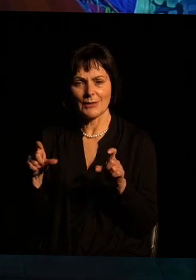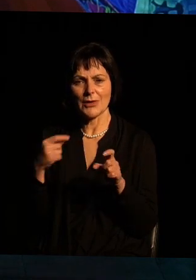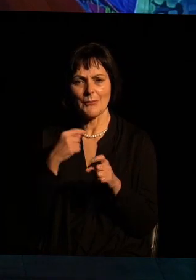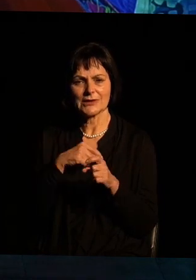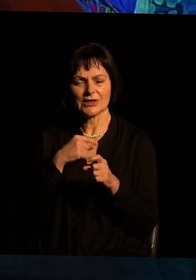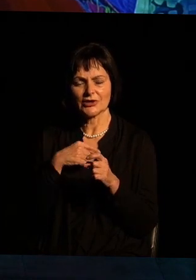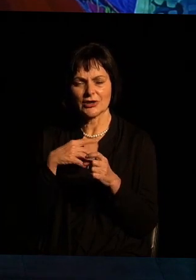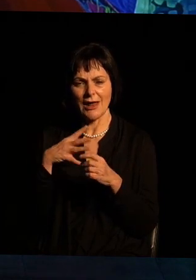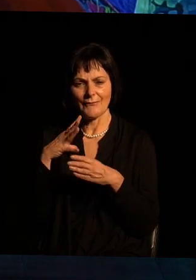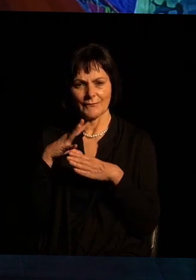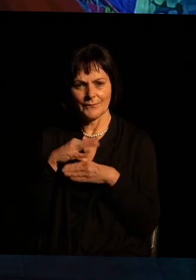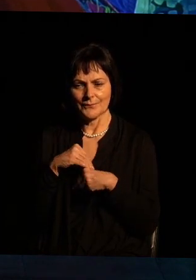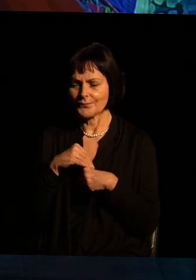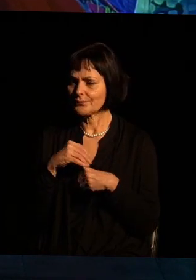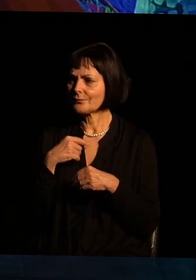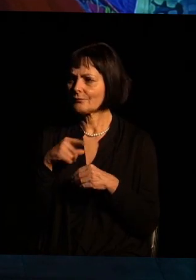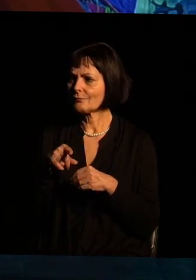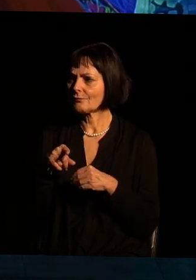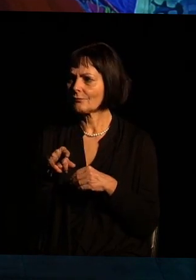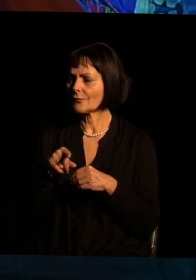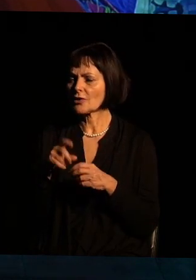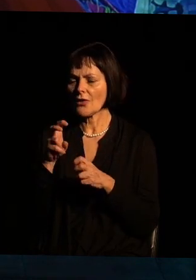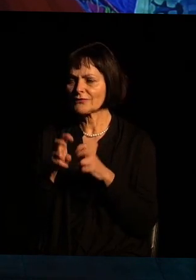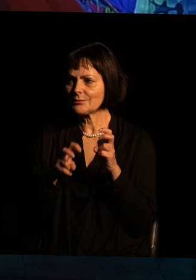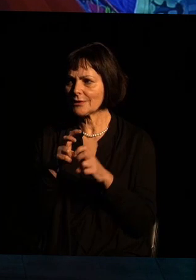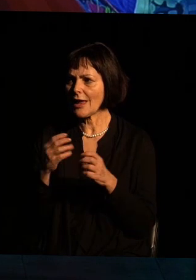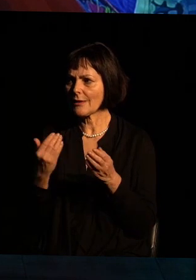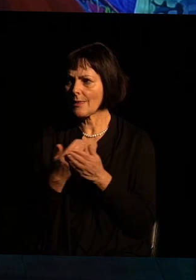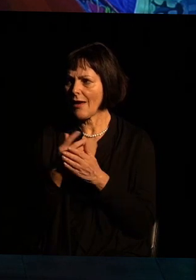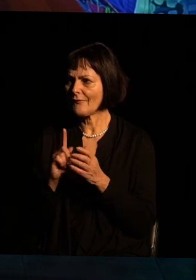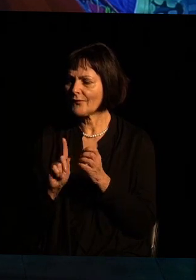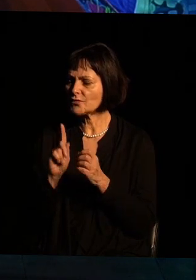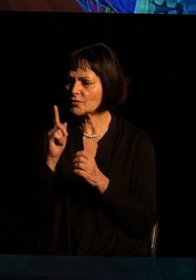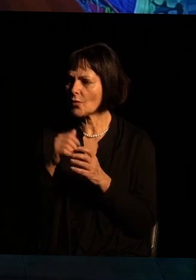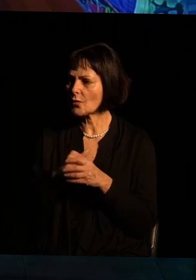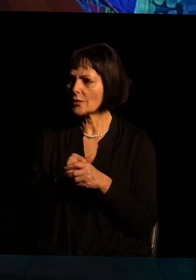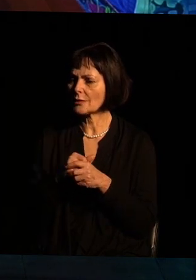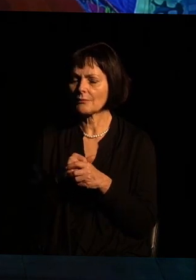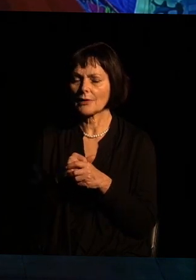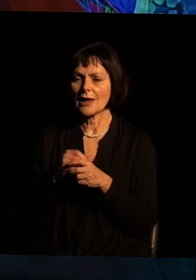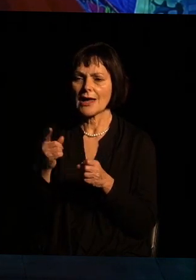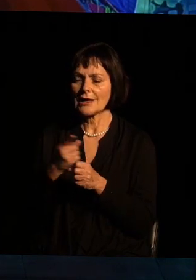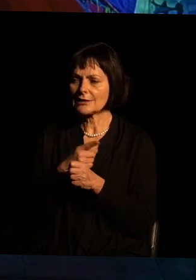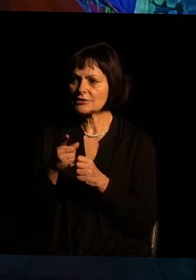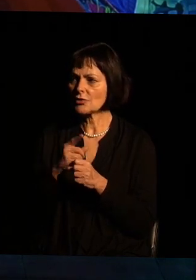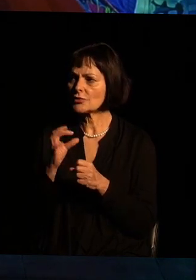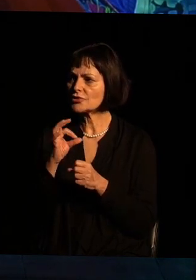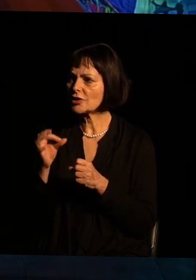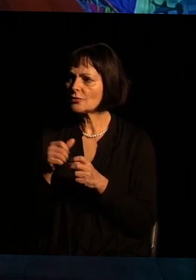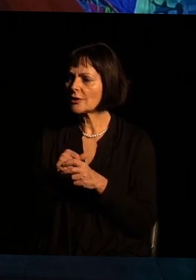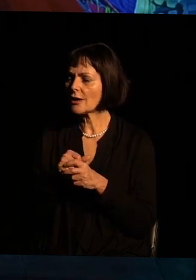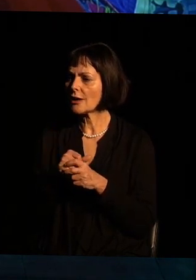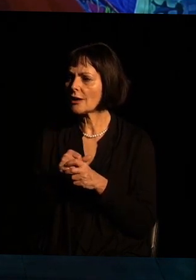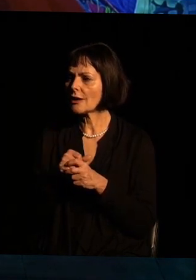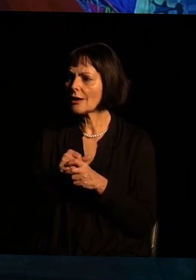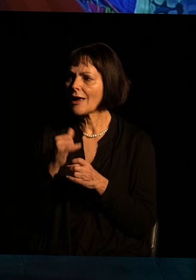psychicznie do tego, do wspinania się na wysokim właśnie takim ryzyku,